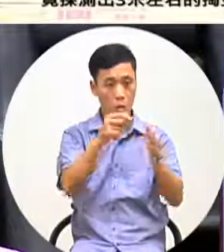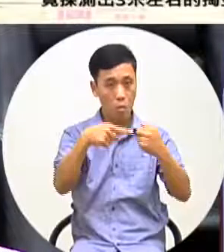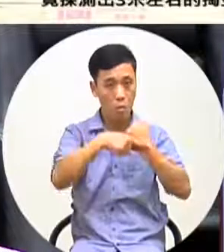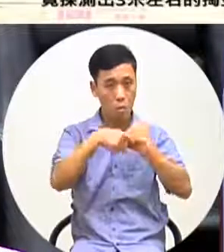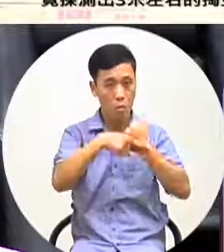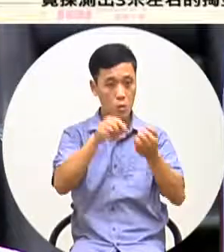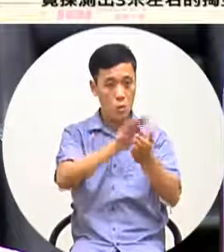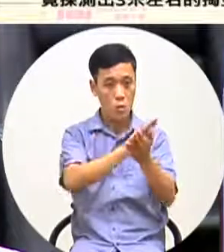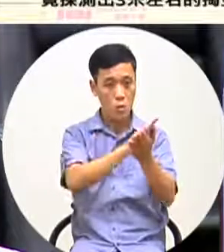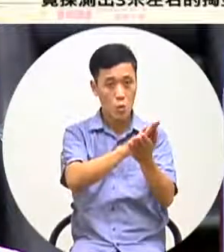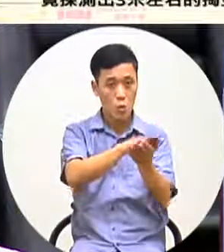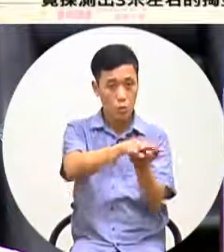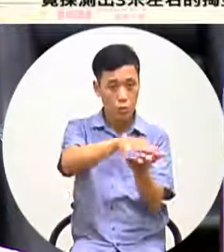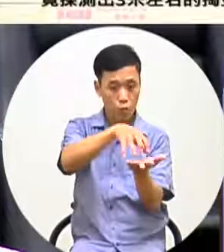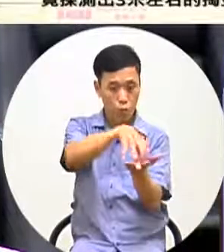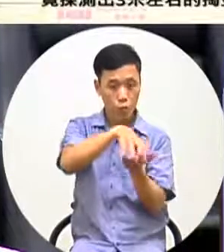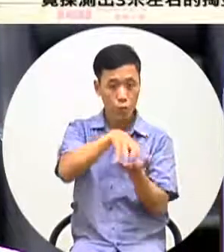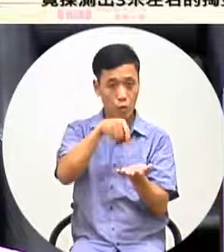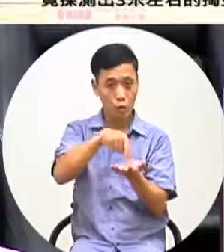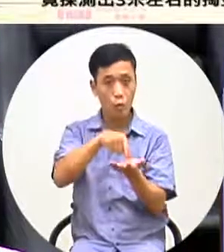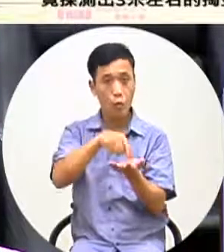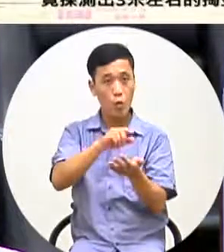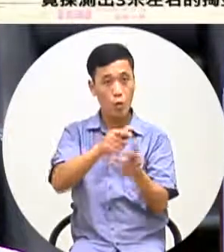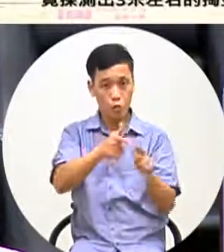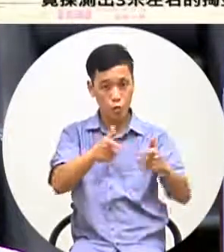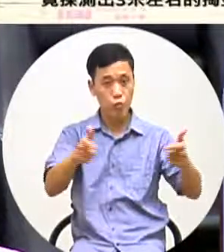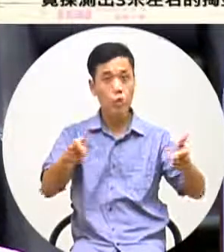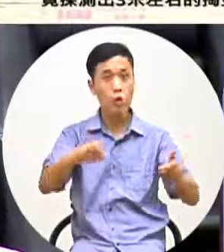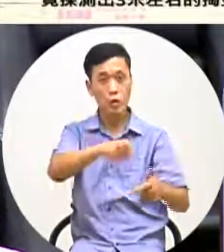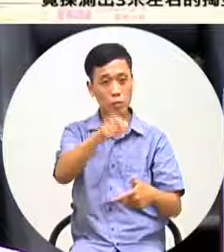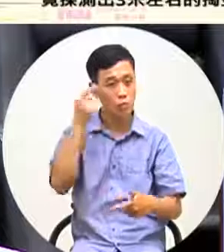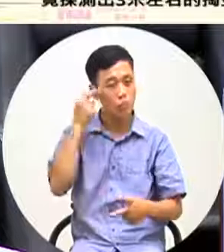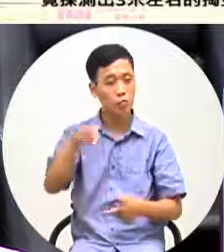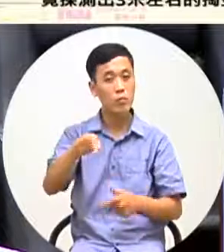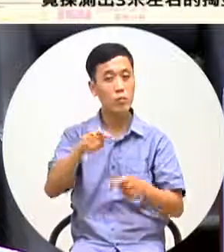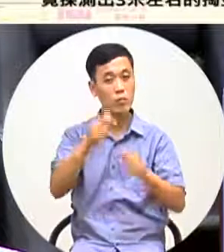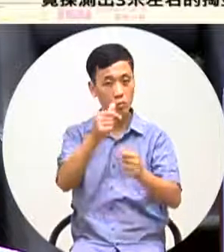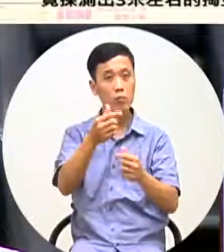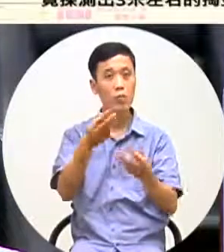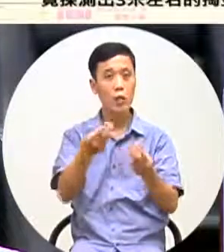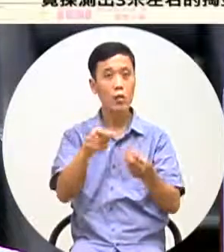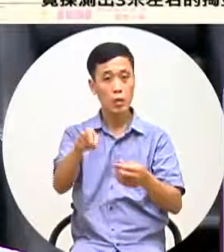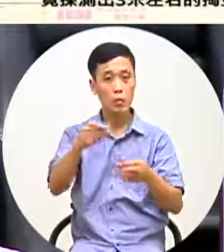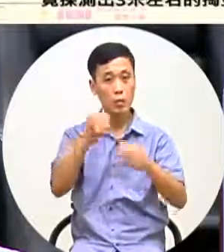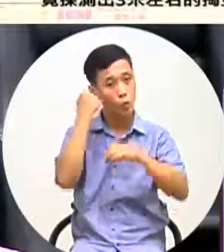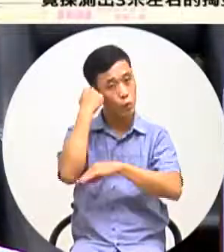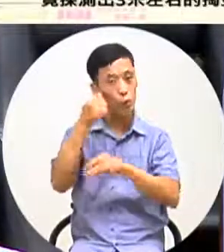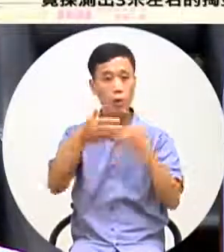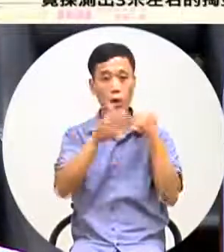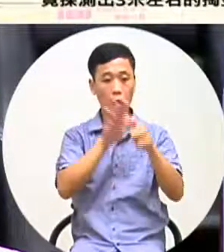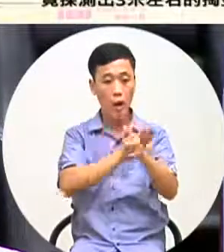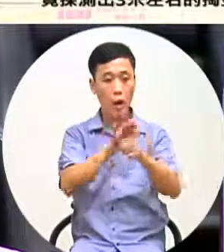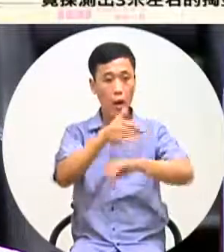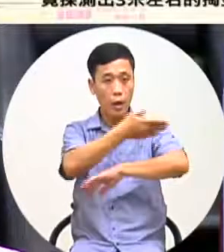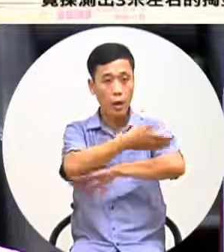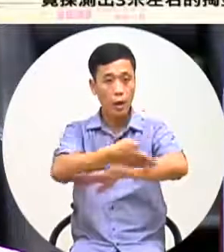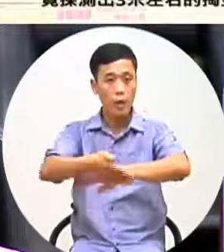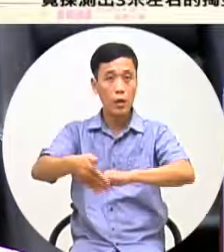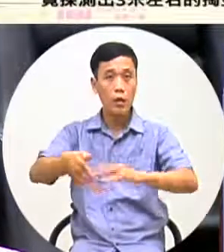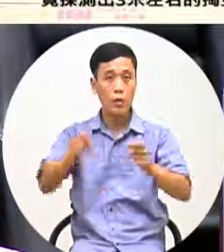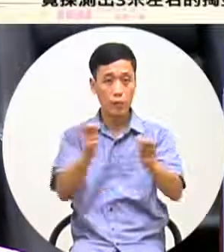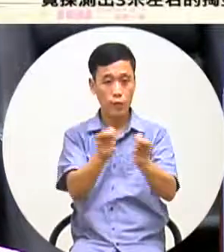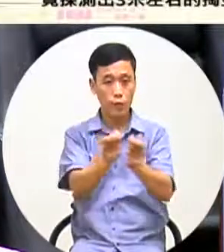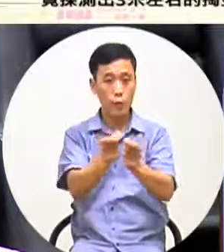家的状况不是那么理想，因为因大力爱河滨，那再加上铁路地下化的工程，其实他